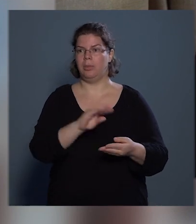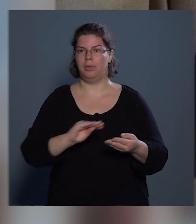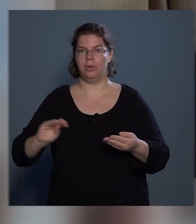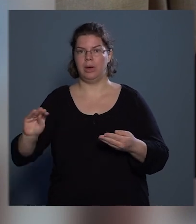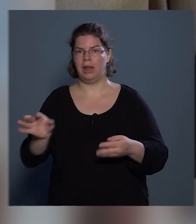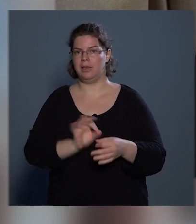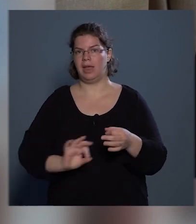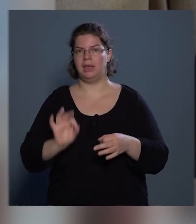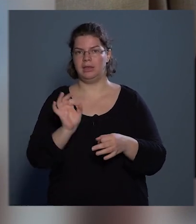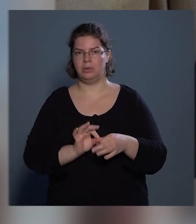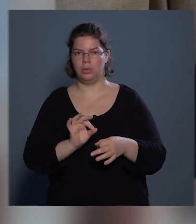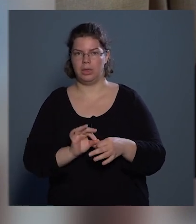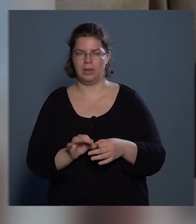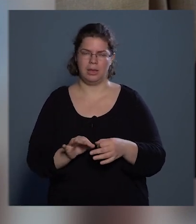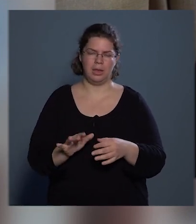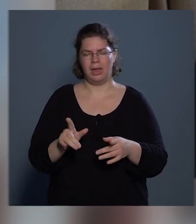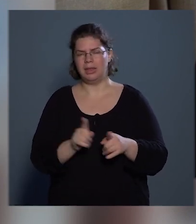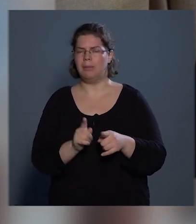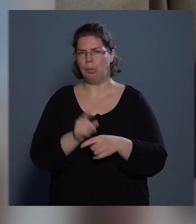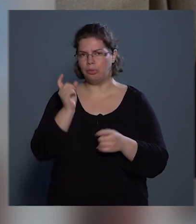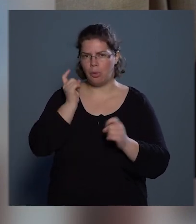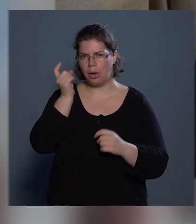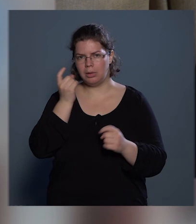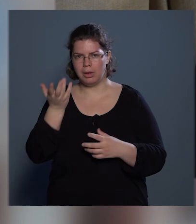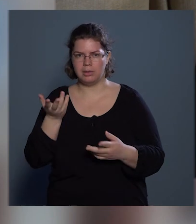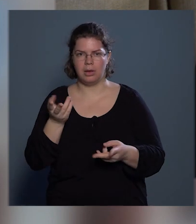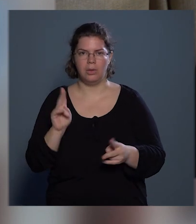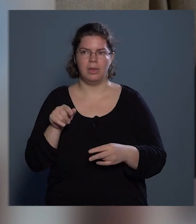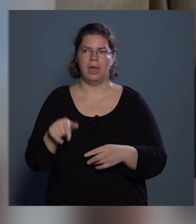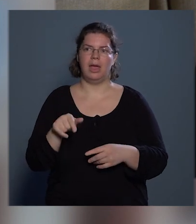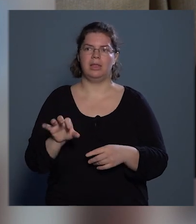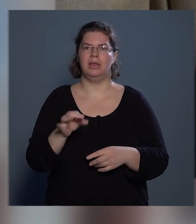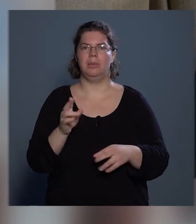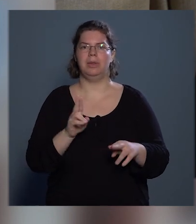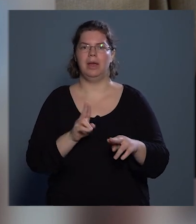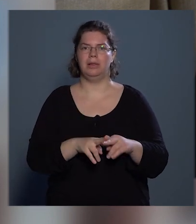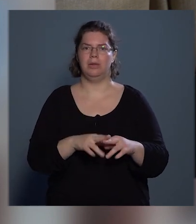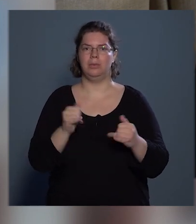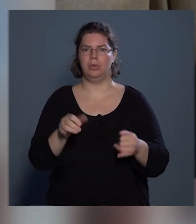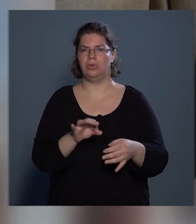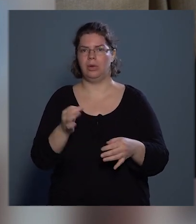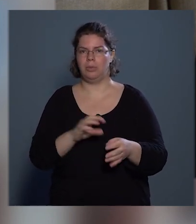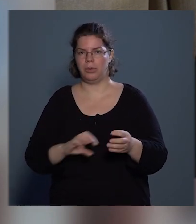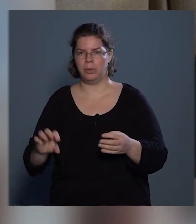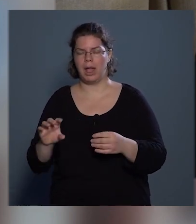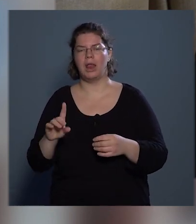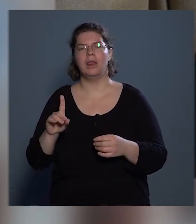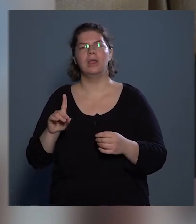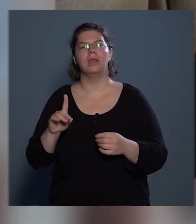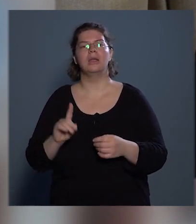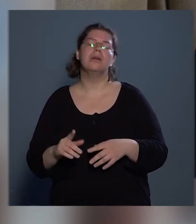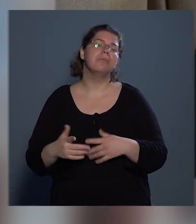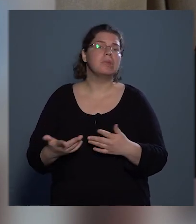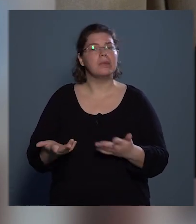ügyet, de ezt nem úgy fogalmazta meg, hogy ezt a napirendi pontot most napoljuk el. Tehát